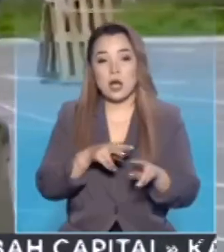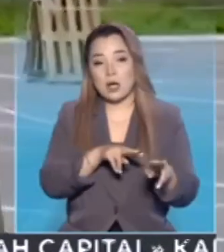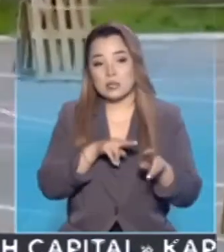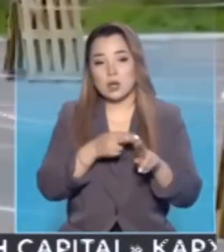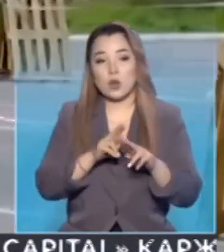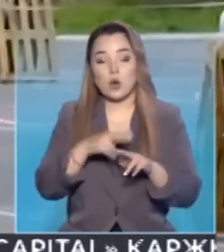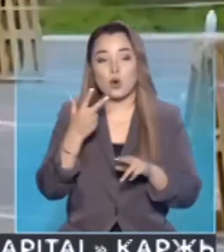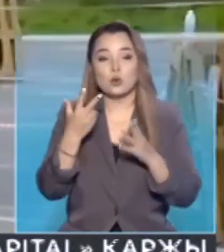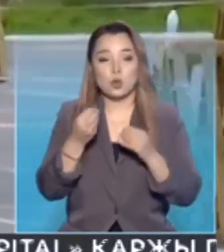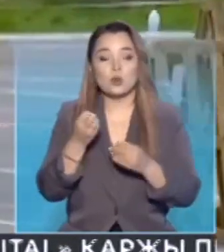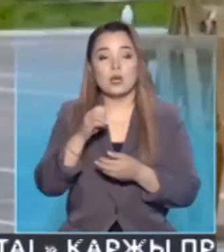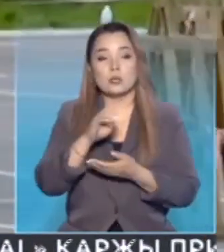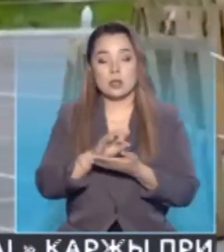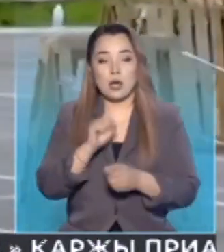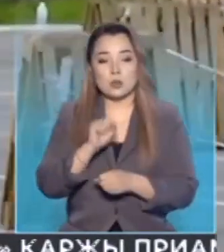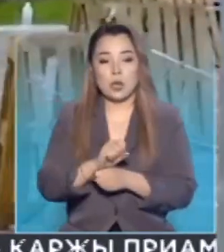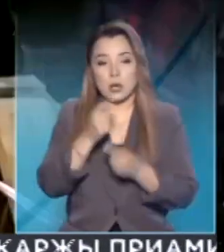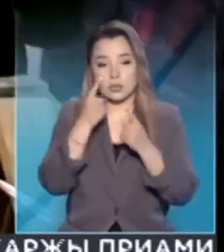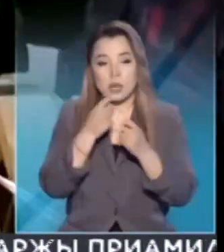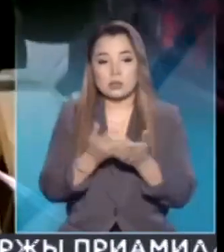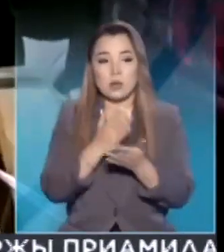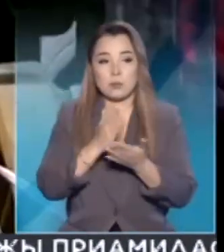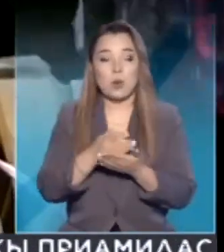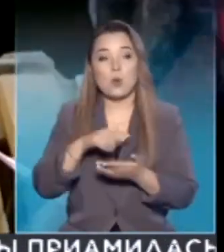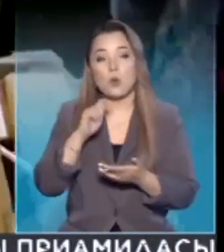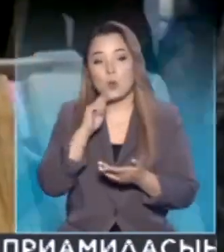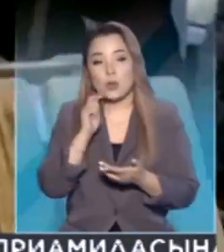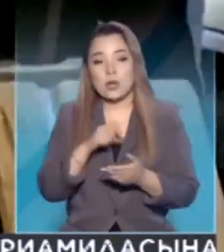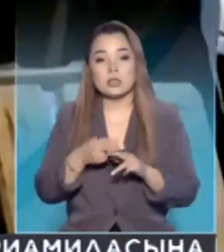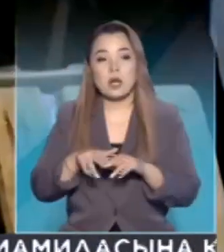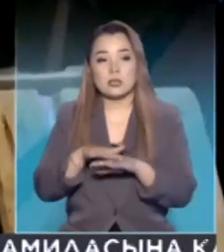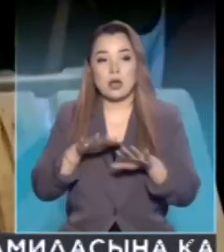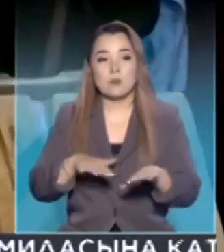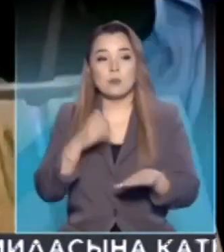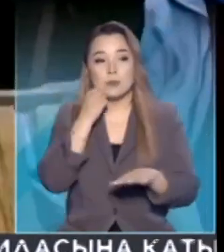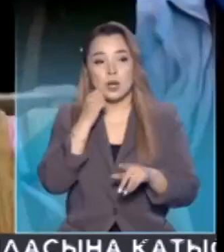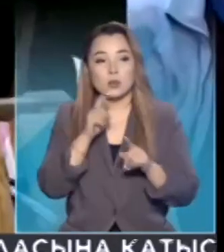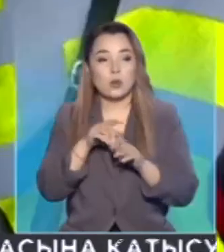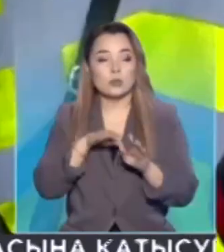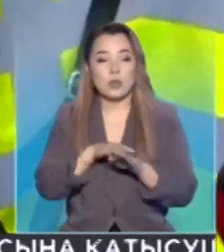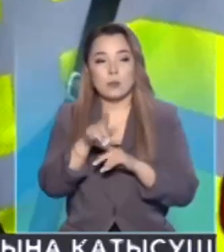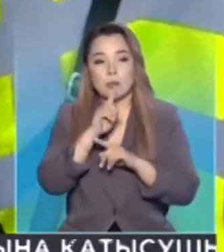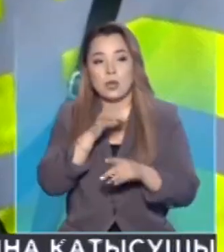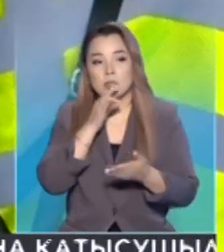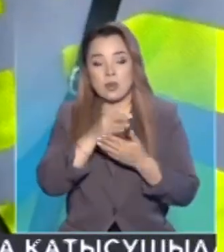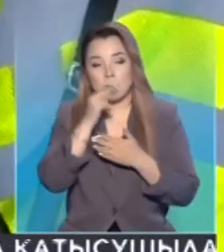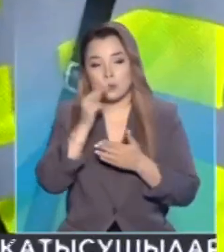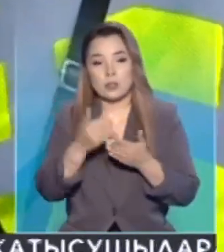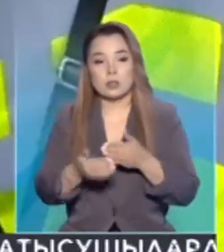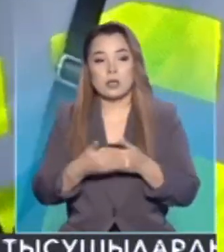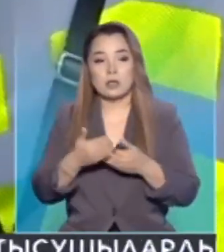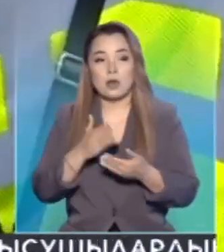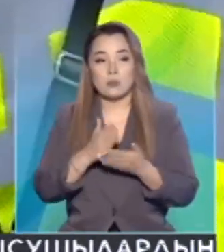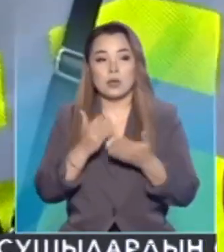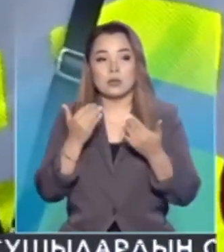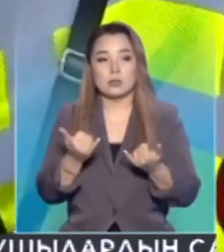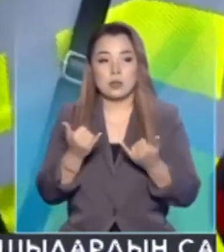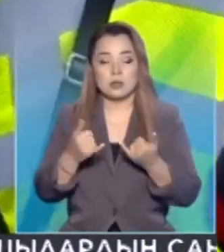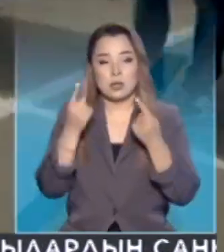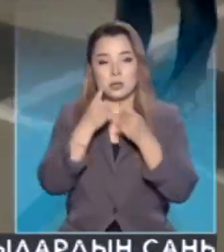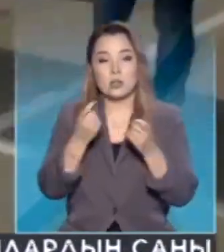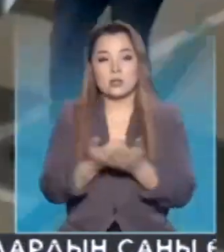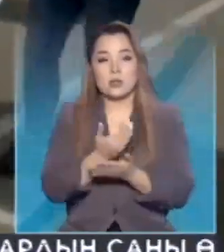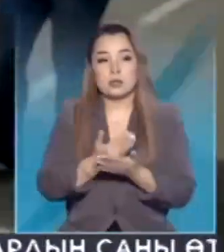тоқтатқанын жариялады. Алайда Украина бұған дейін Мәскеуді ымыра туралы уәдесін орындамайды деп бірнеше рет айыптады. Біріккен ұлттар ұйымының